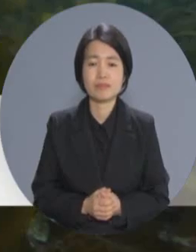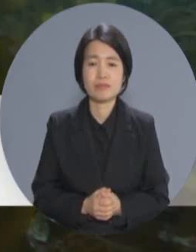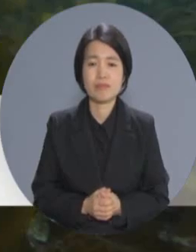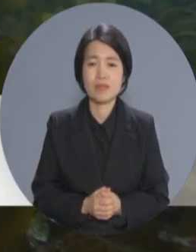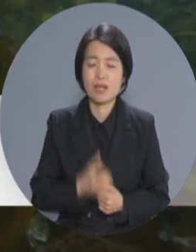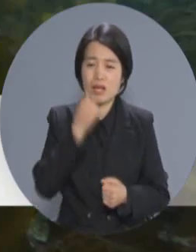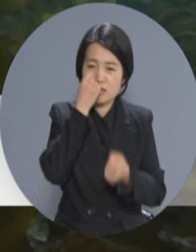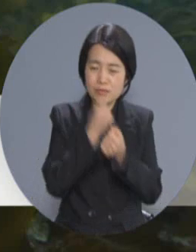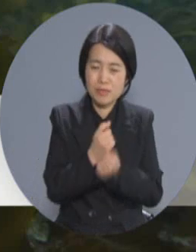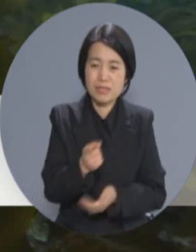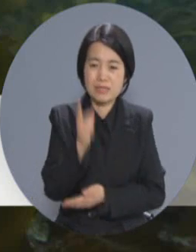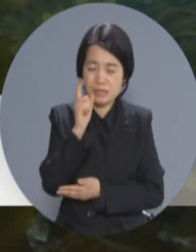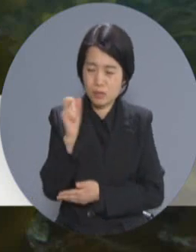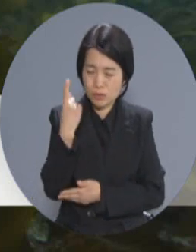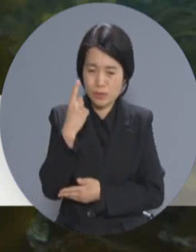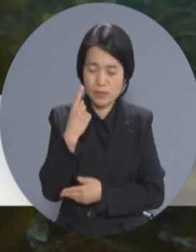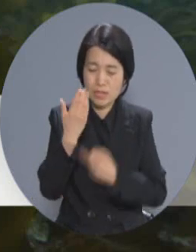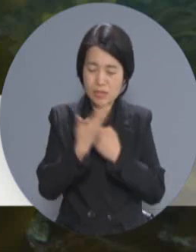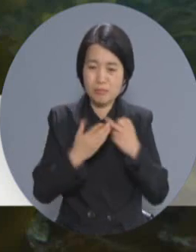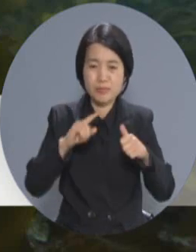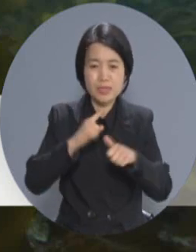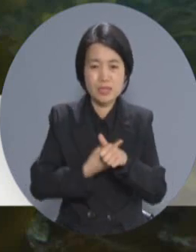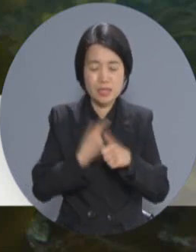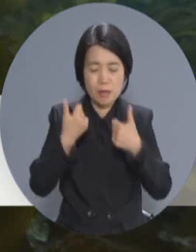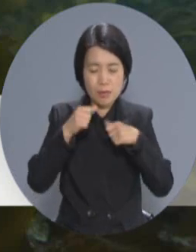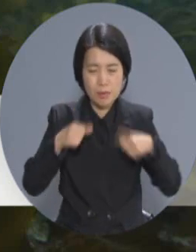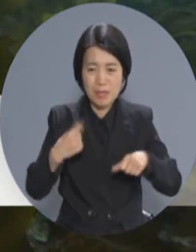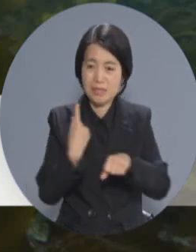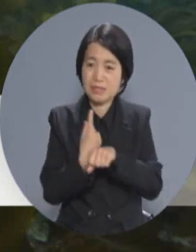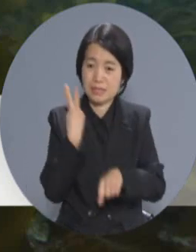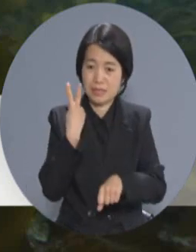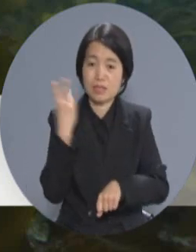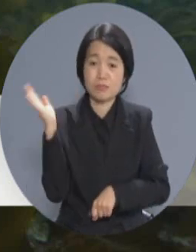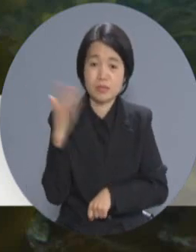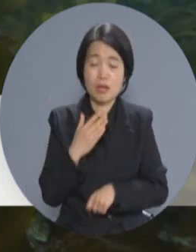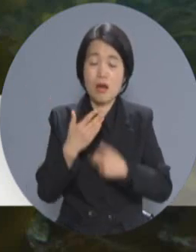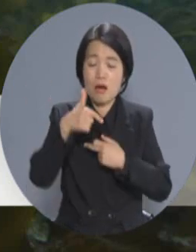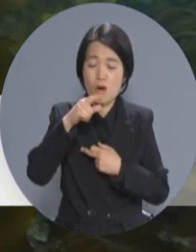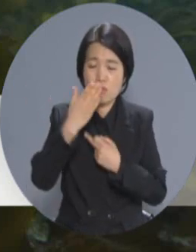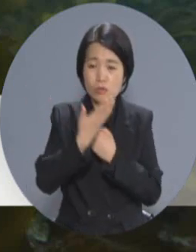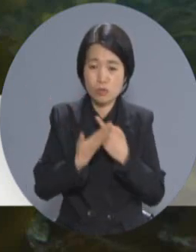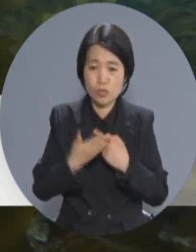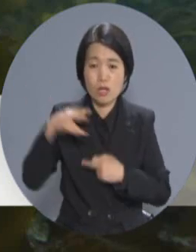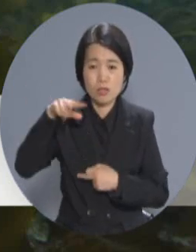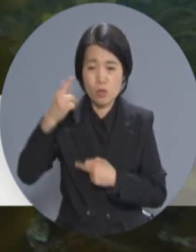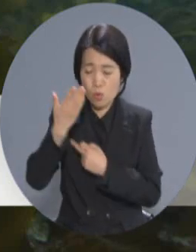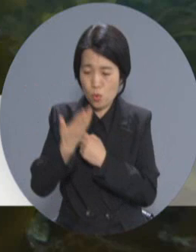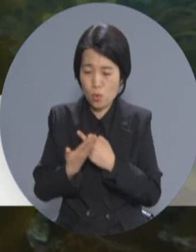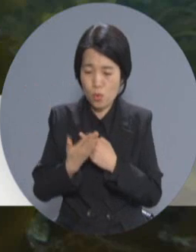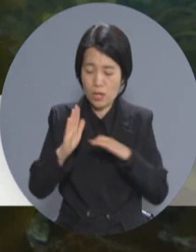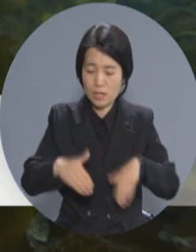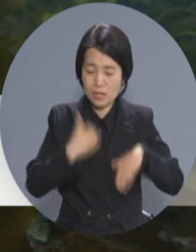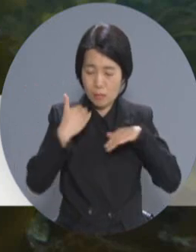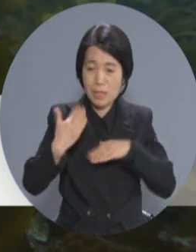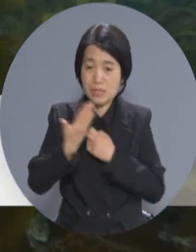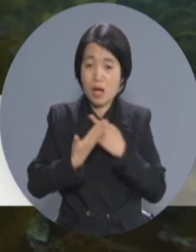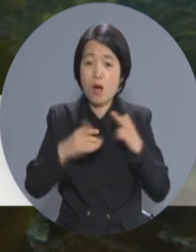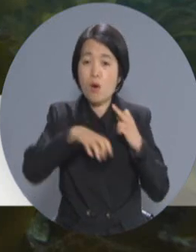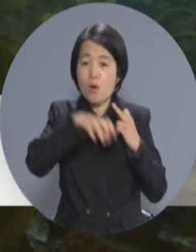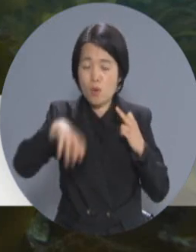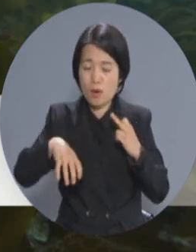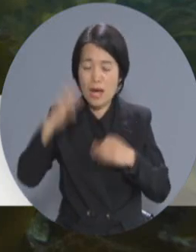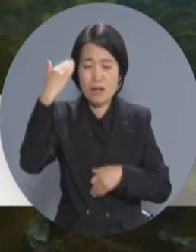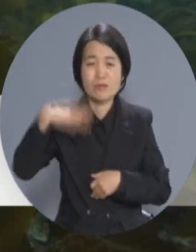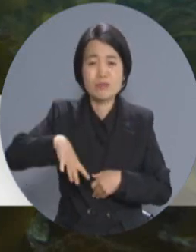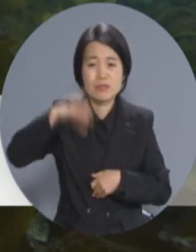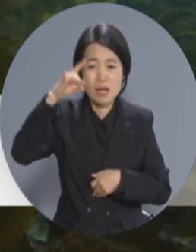무분별한 낚시로 섬 생태계가 파괴되자 재작년부터 거문도서도 지역을 포함한 남해안 일부 섬 지역에 한해